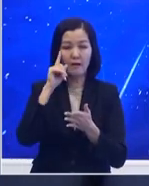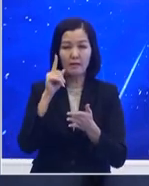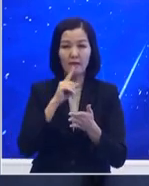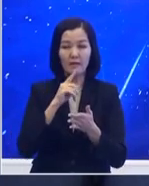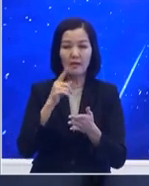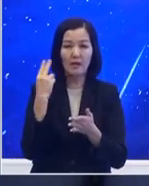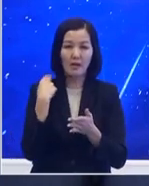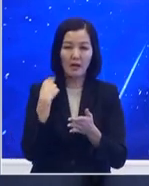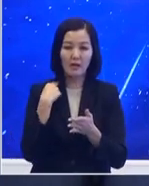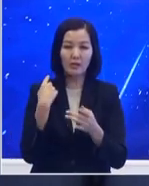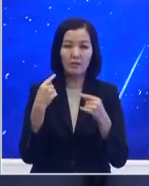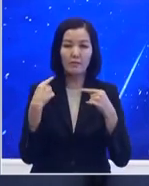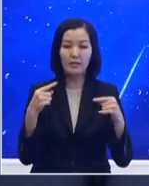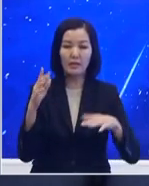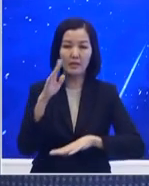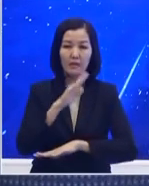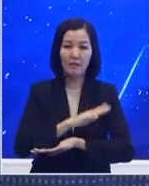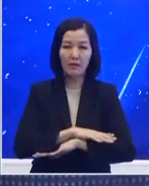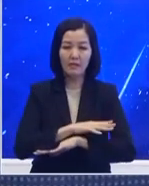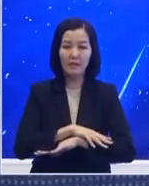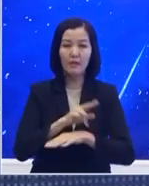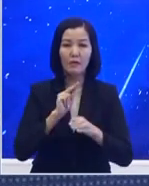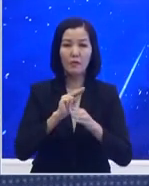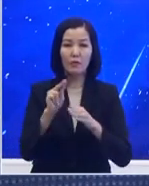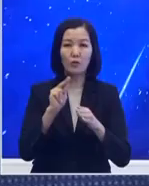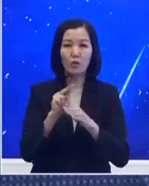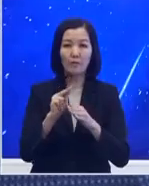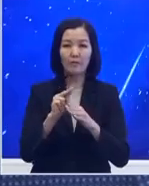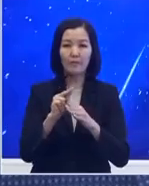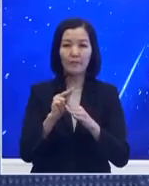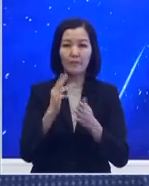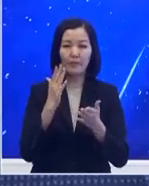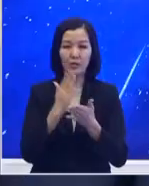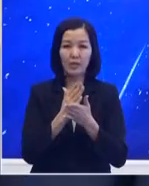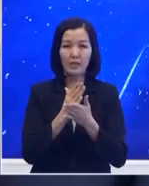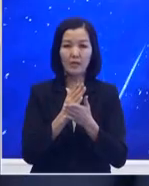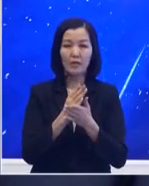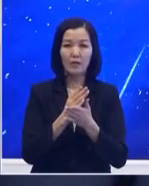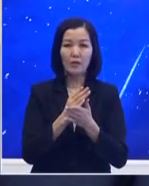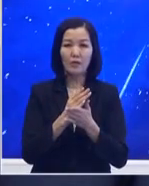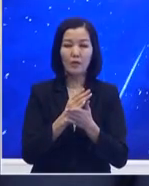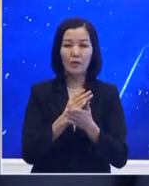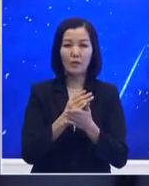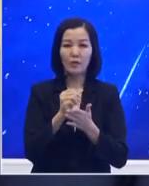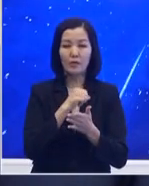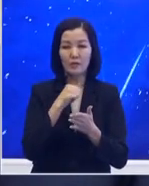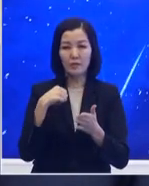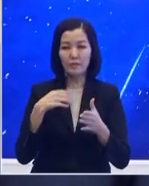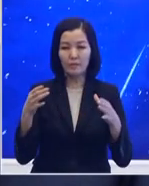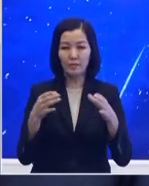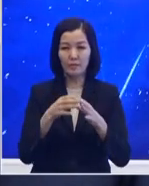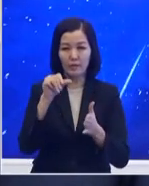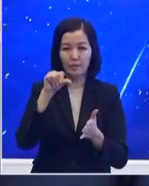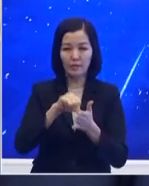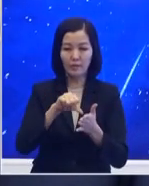ағылшын және де өзге бір пәндерден де балаларға сабақ беріп жатырмыз, және де өз септігімді тигізбекші болып,